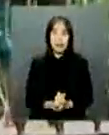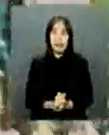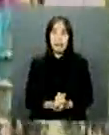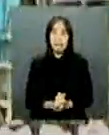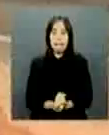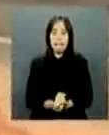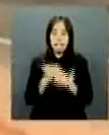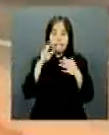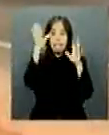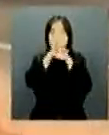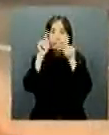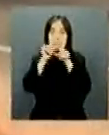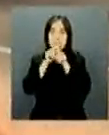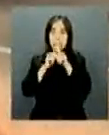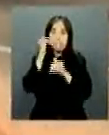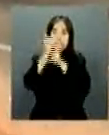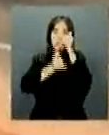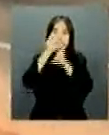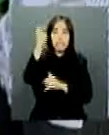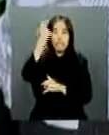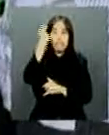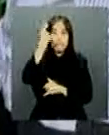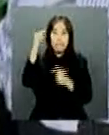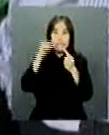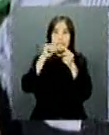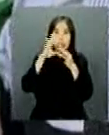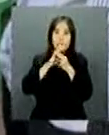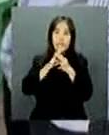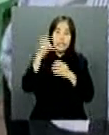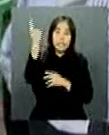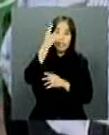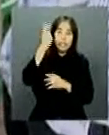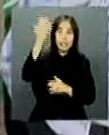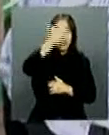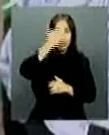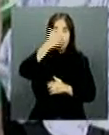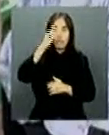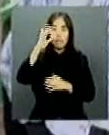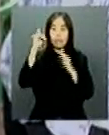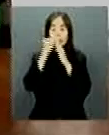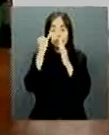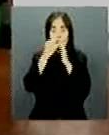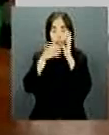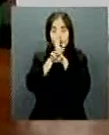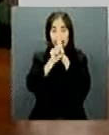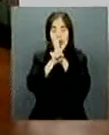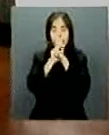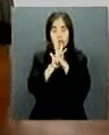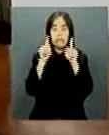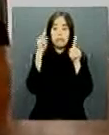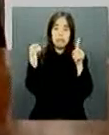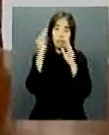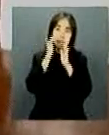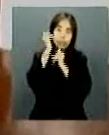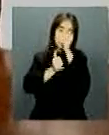เช่นเดียวกับบรรยากาศที่บริเวณผาหมออีแดงอุทยานแห่งชาติเขาพระวิหารอำเภอกันทะลักจังหวัดศรีสะเกษที่มีนักท่องเที่ยวเดินทางม